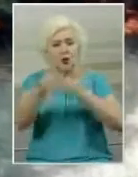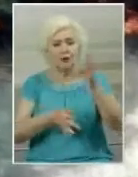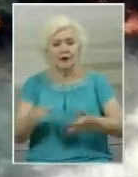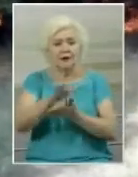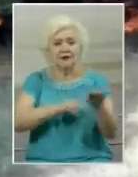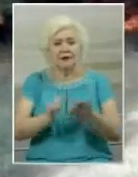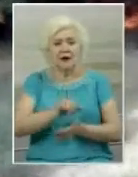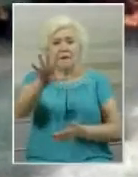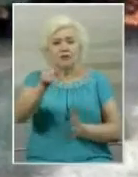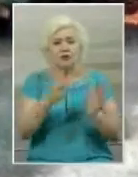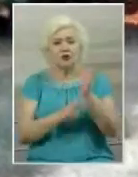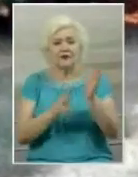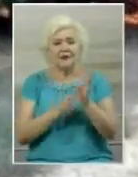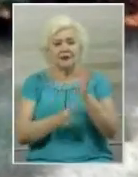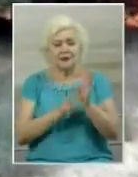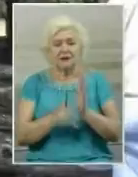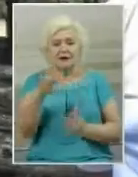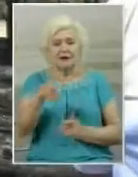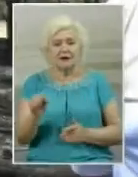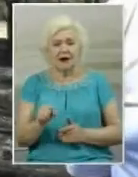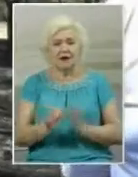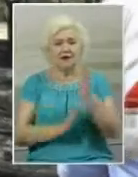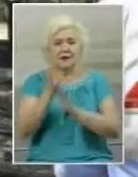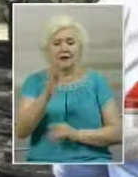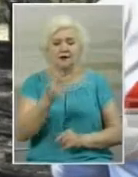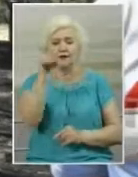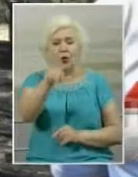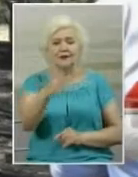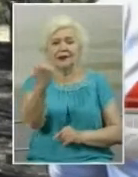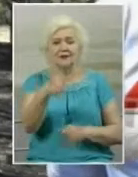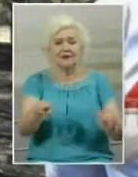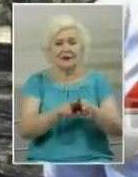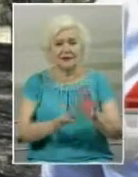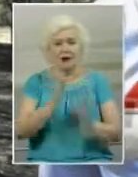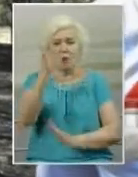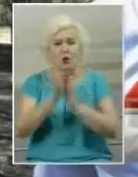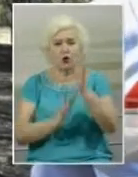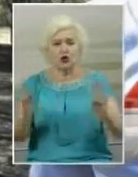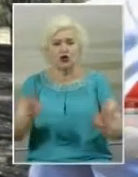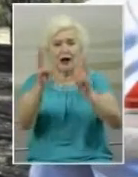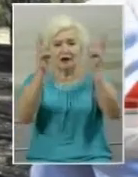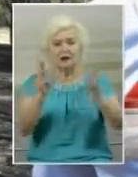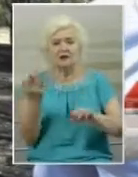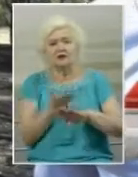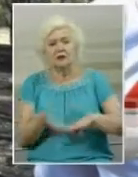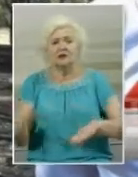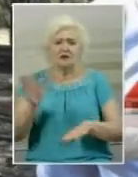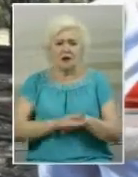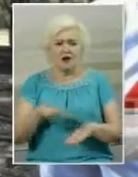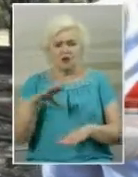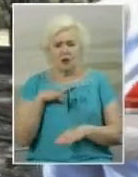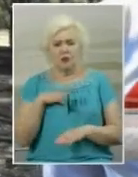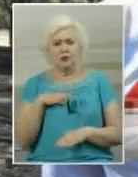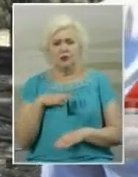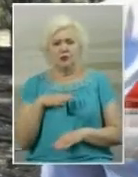знищено 580 гектарів лісу. Це одна з таких пожеж, які дуже тяжко було